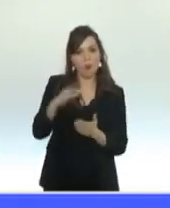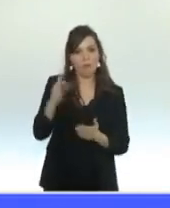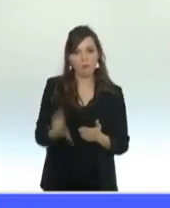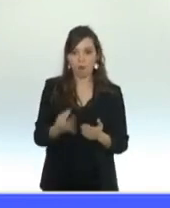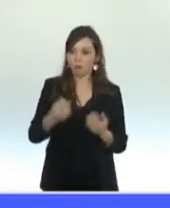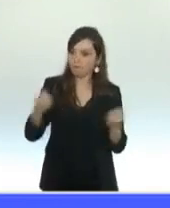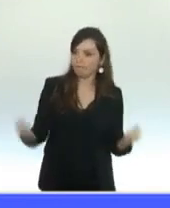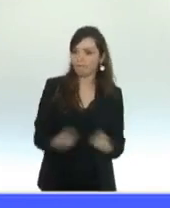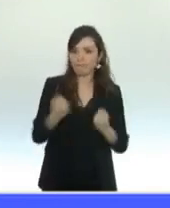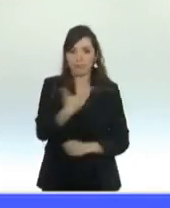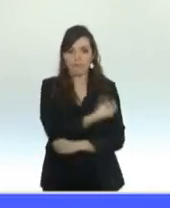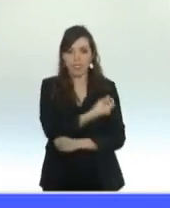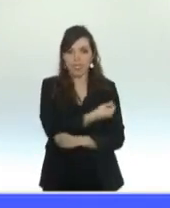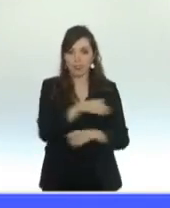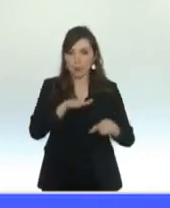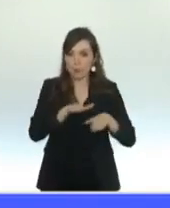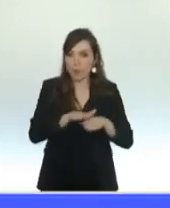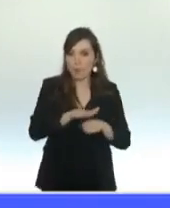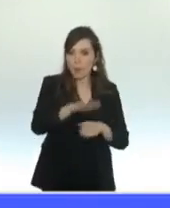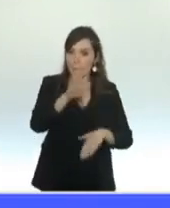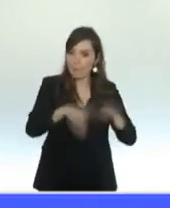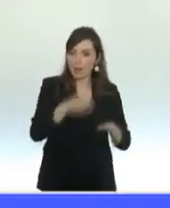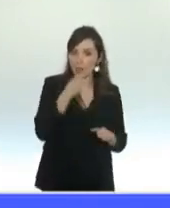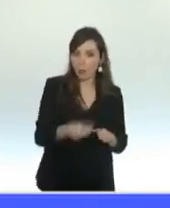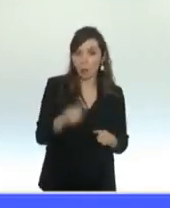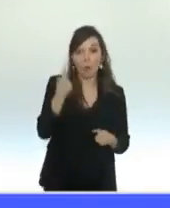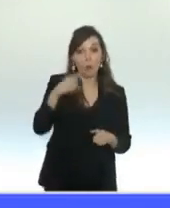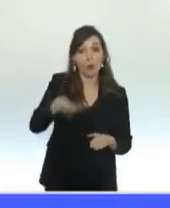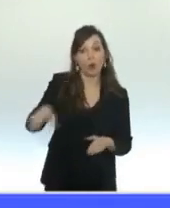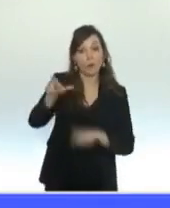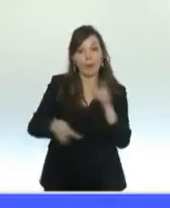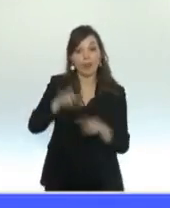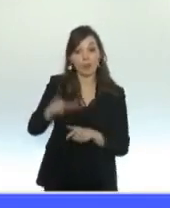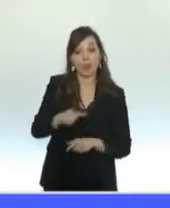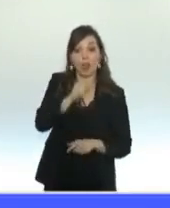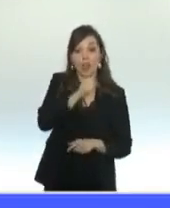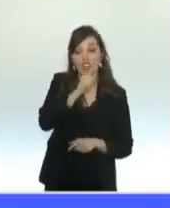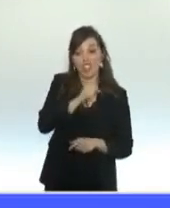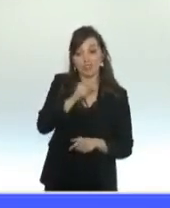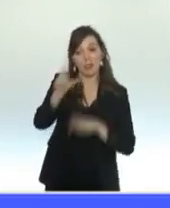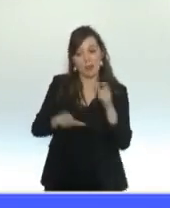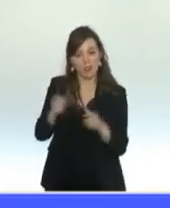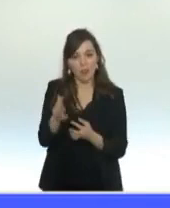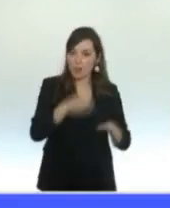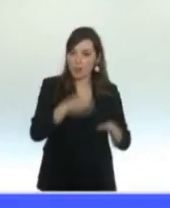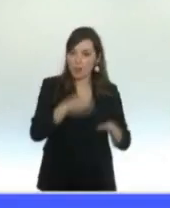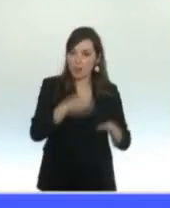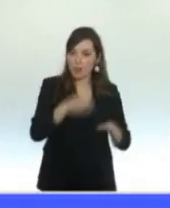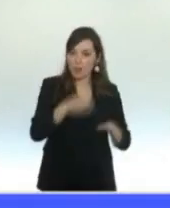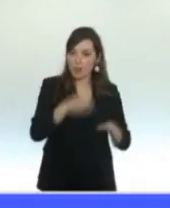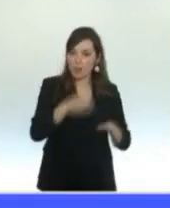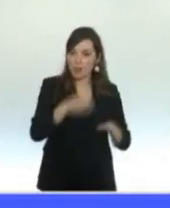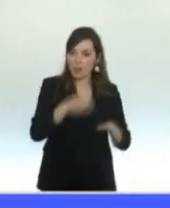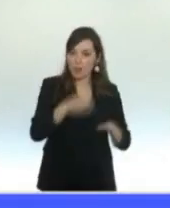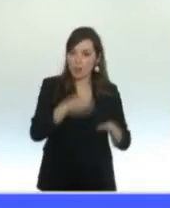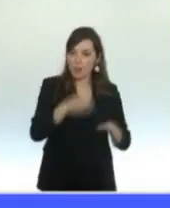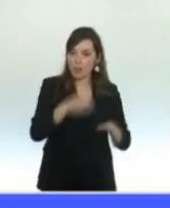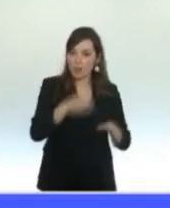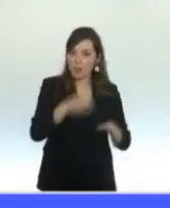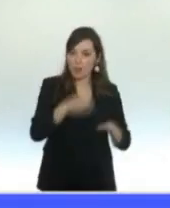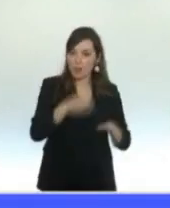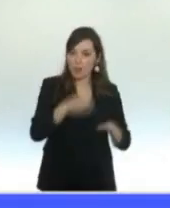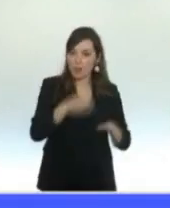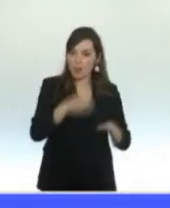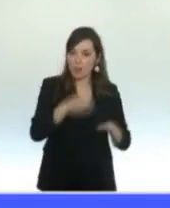déjà ça aurait sauvé Castex de l'humiliation de ne pas connaître les mois de l'année hein parce que novembre c'est avant